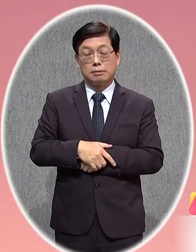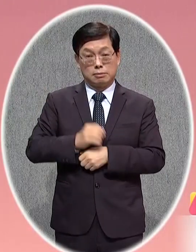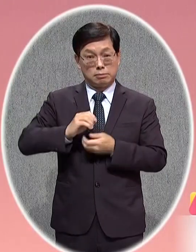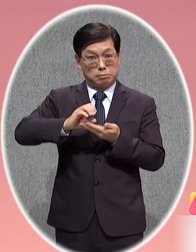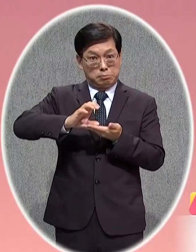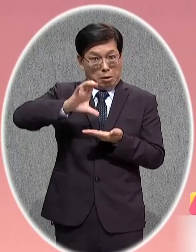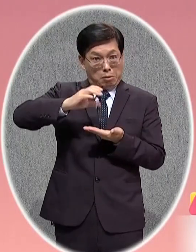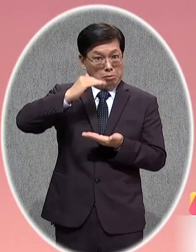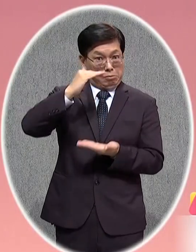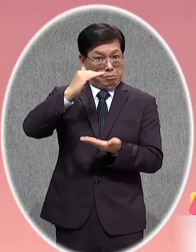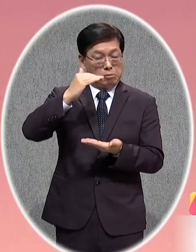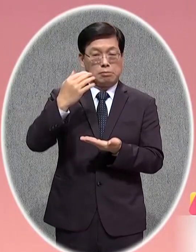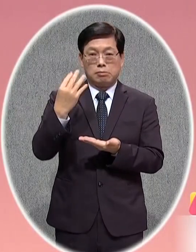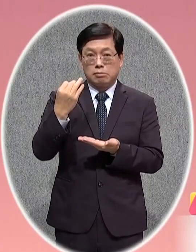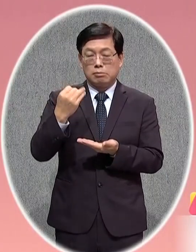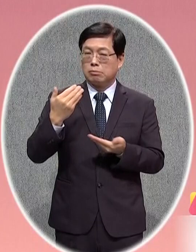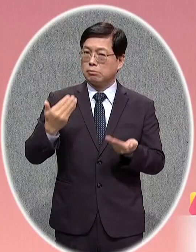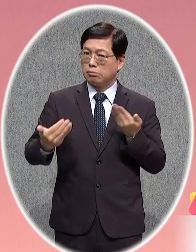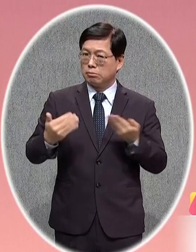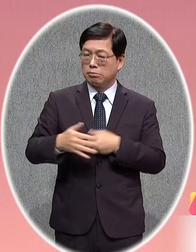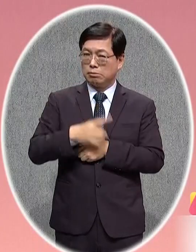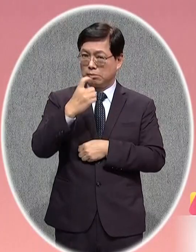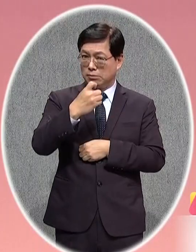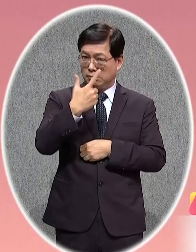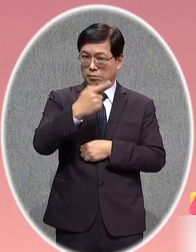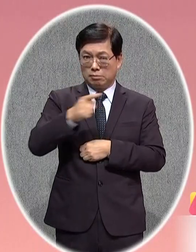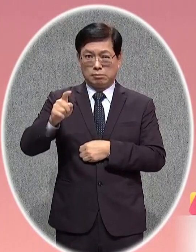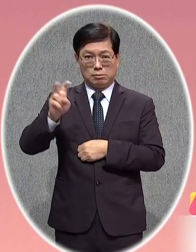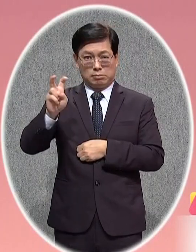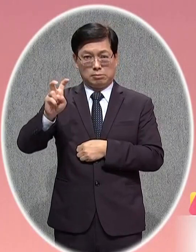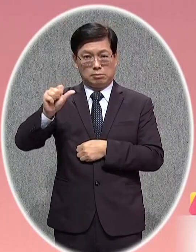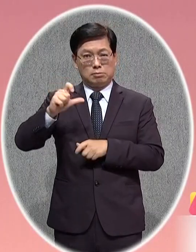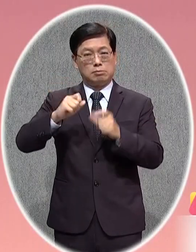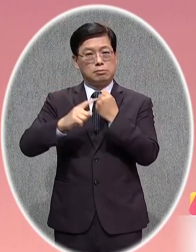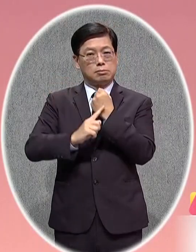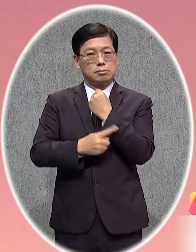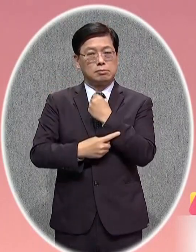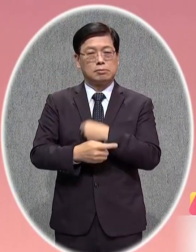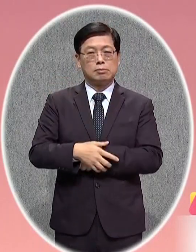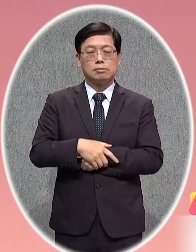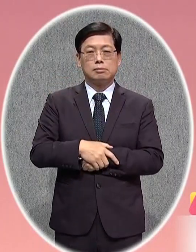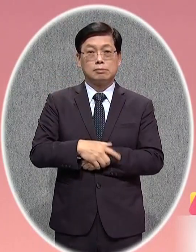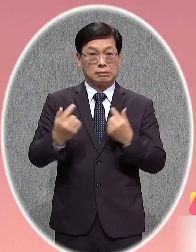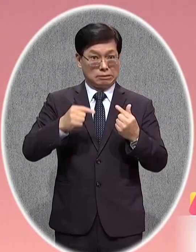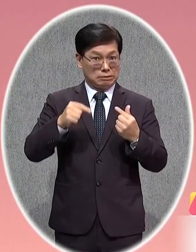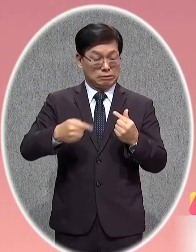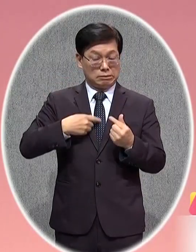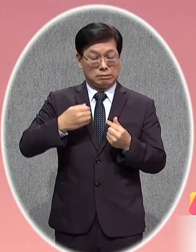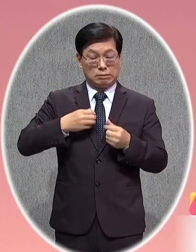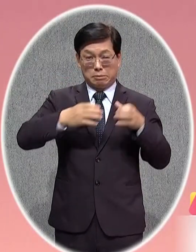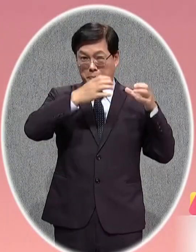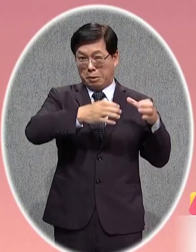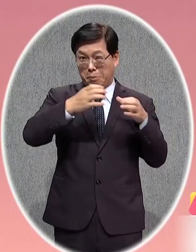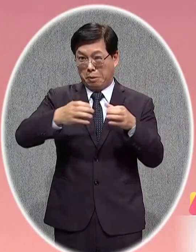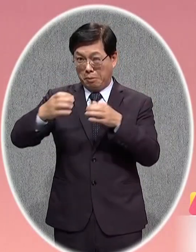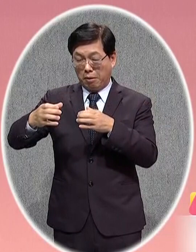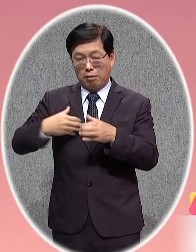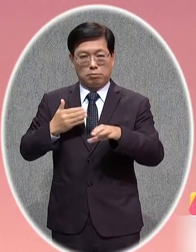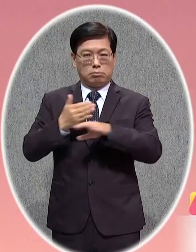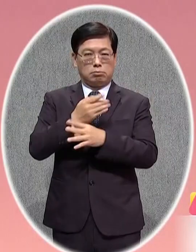厚度、它的高度大概是16到25公尺。 这样子的沉香总共会超